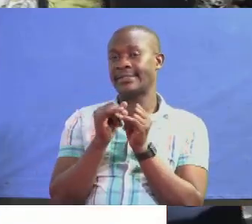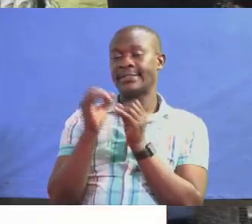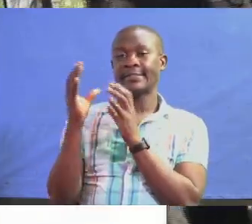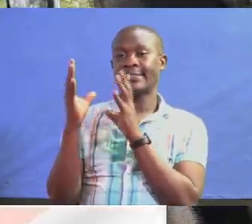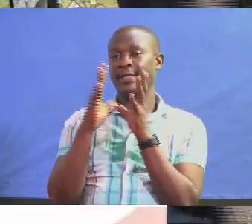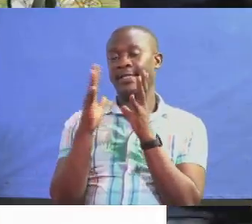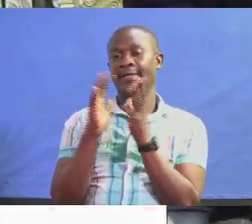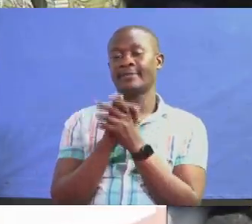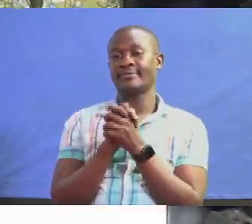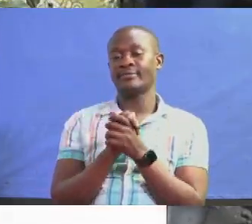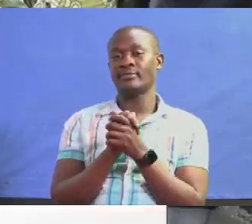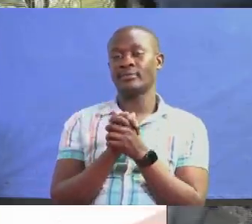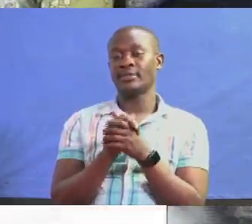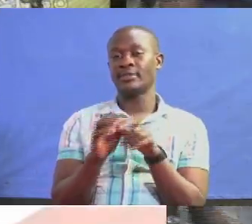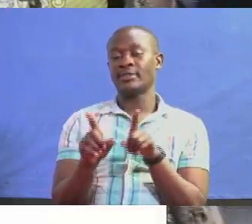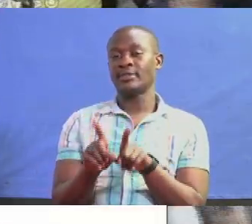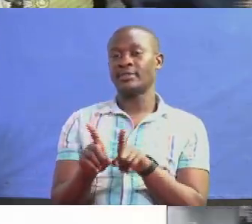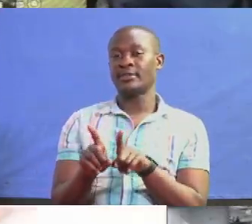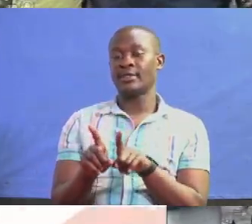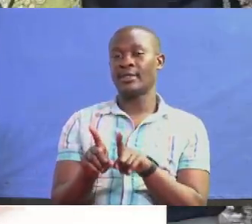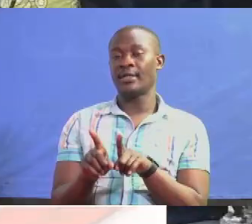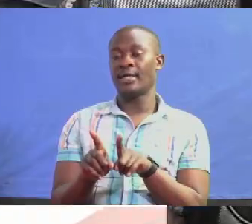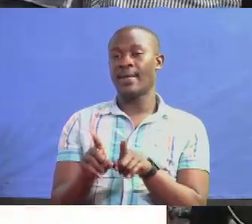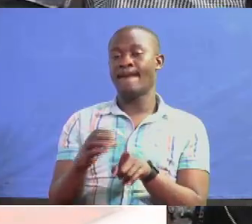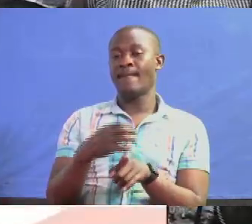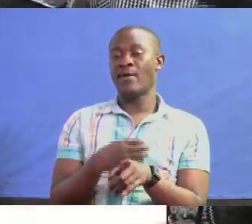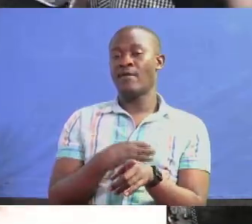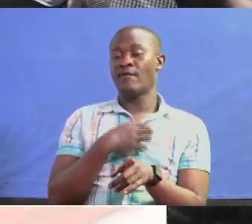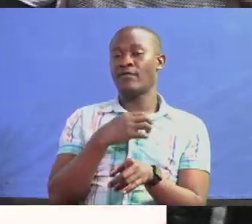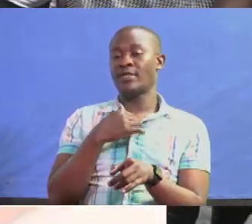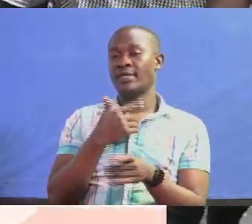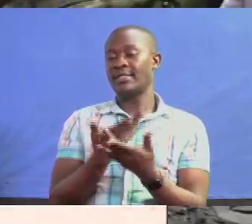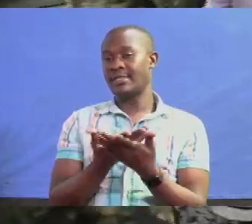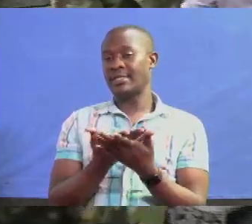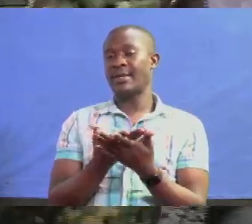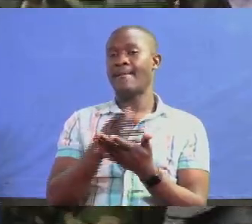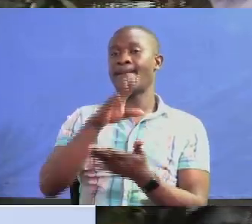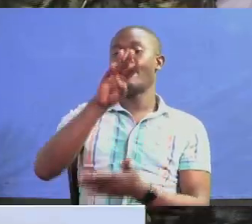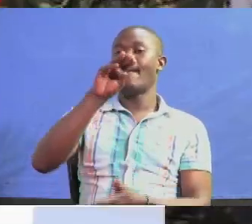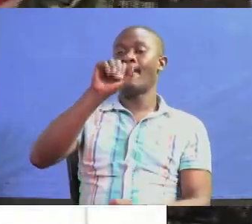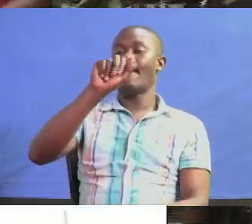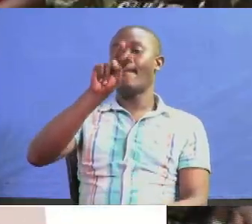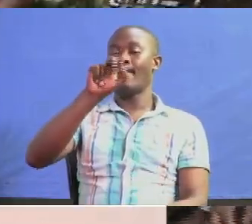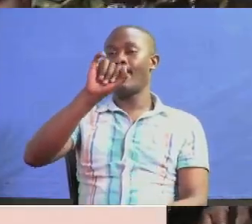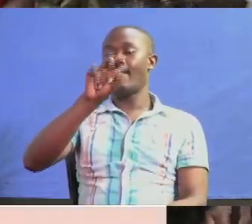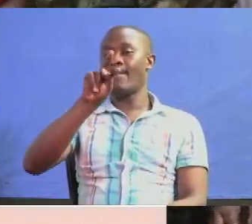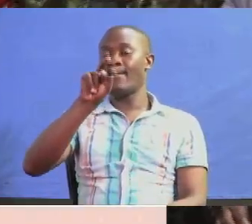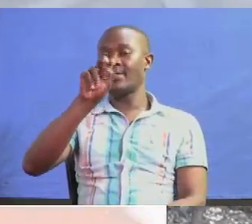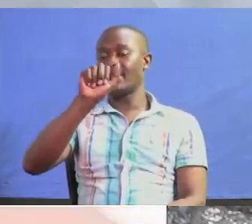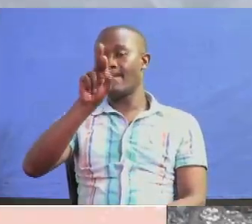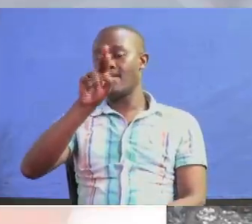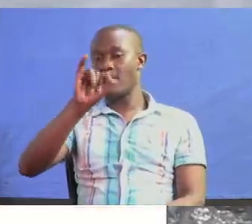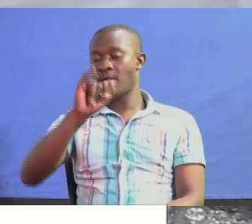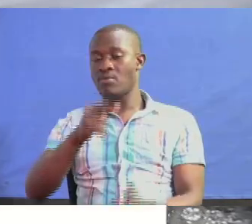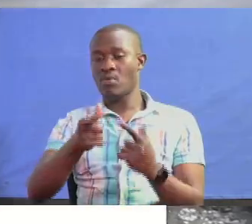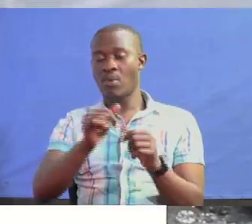better nation. Vile vile, watalii katika hifadhi ya mbuga ya Masai Mara kaunti ya Narok walijiunga na mlinzi